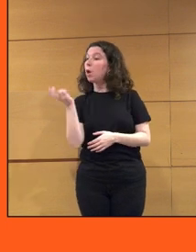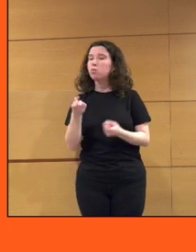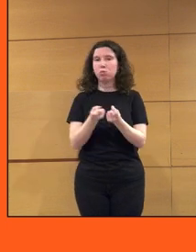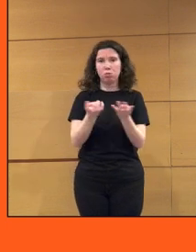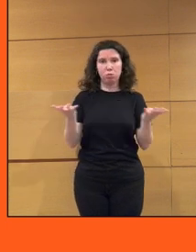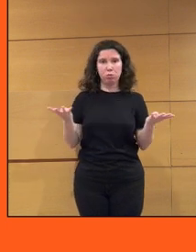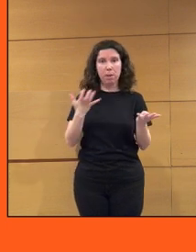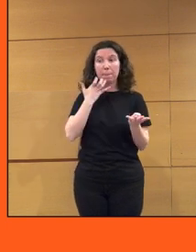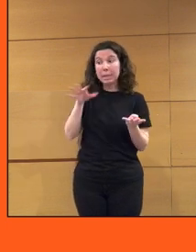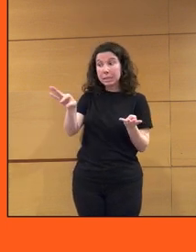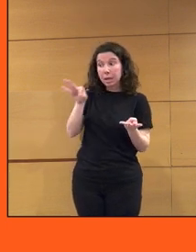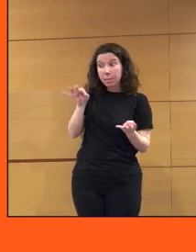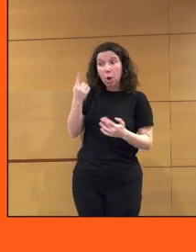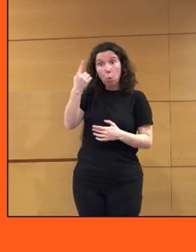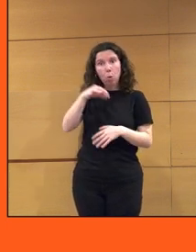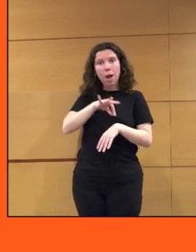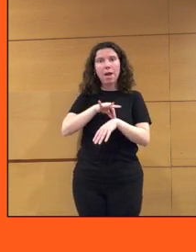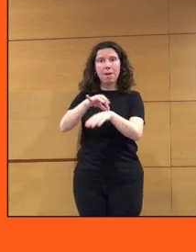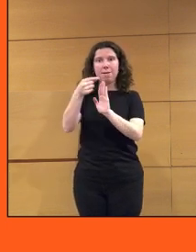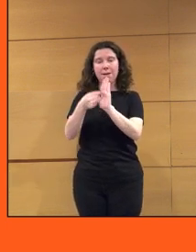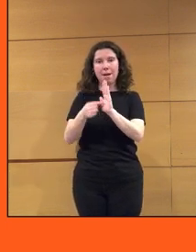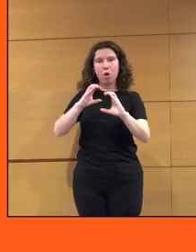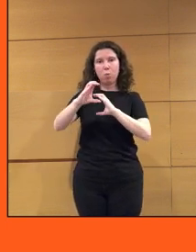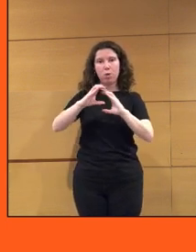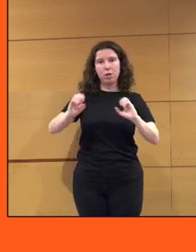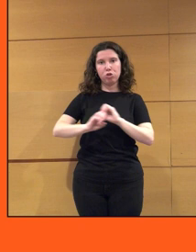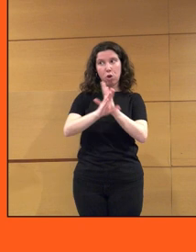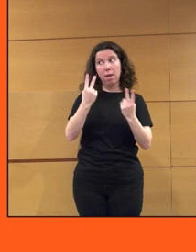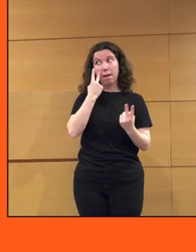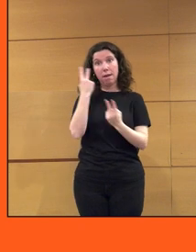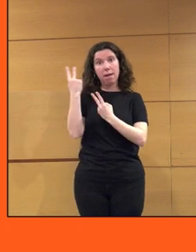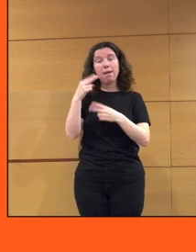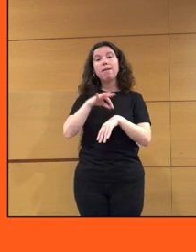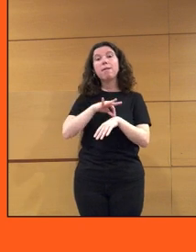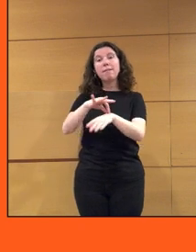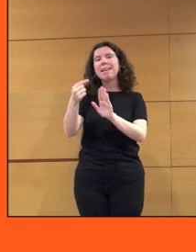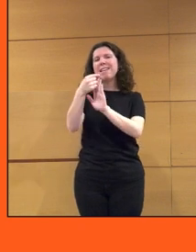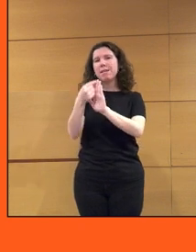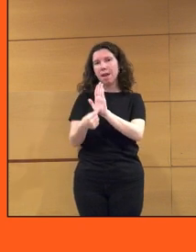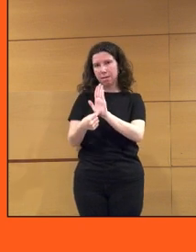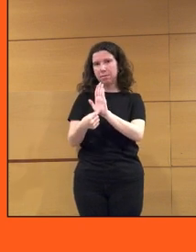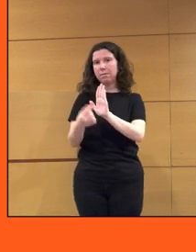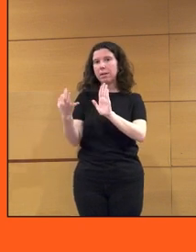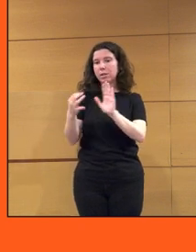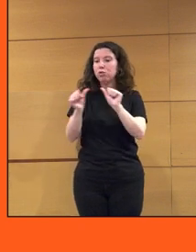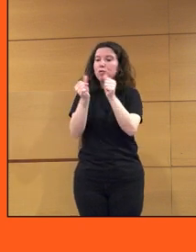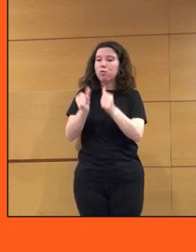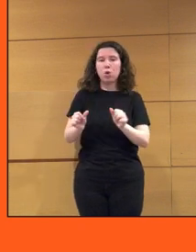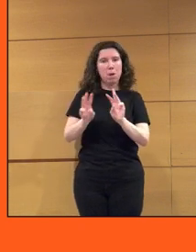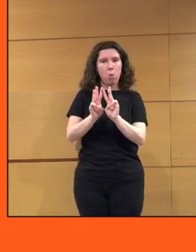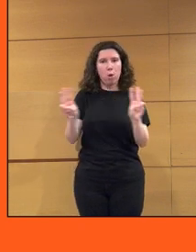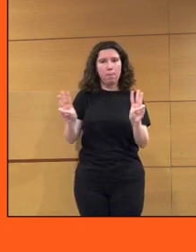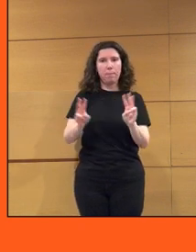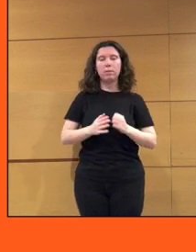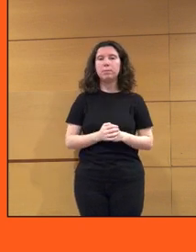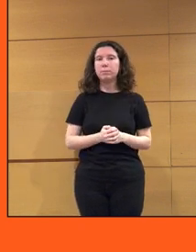Una d'elles és la guia de comunicació clara. Aquí teniu aquesta guia, és una guia que està en format web,